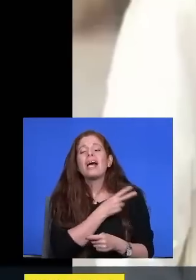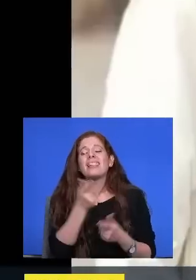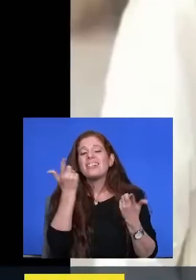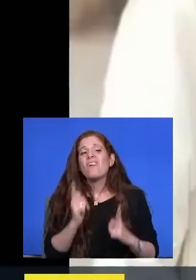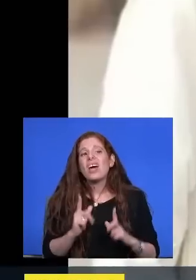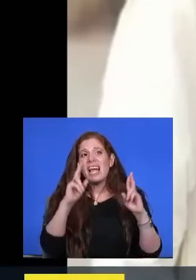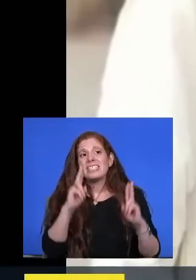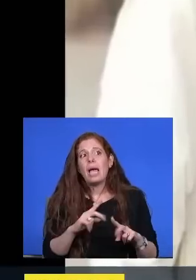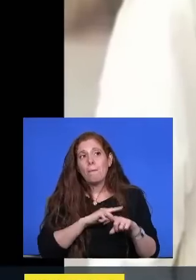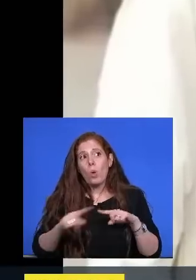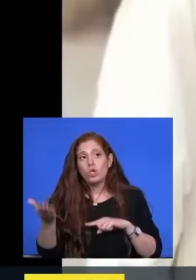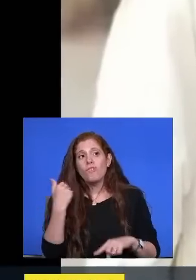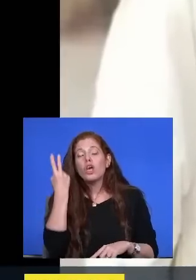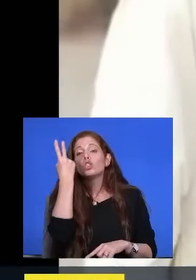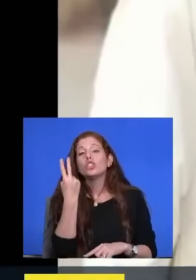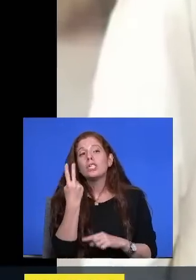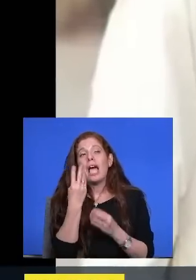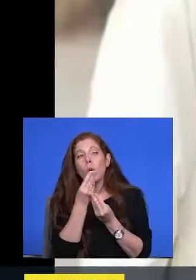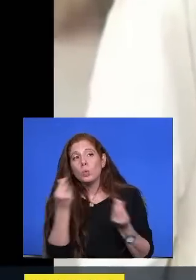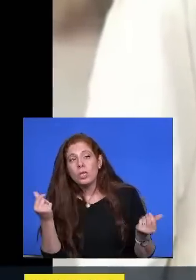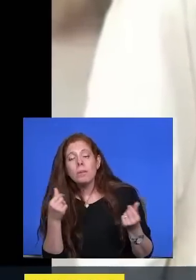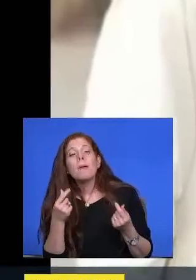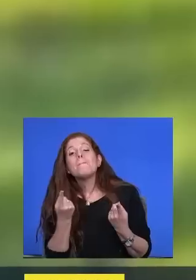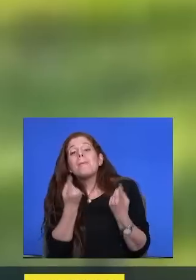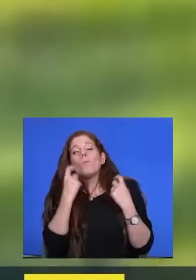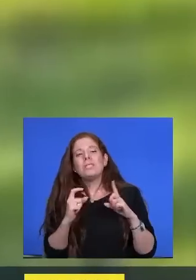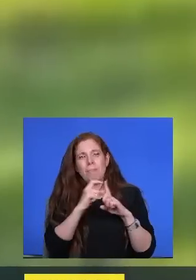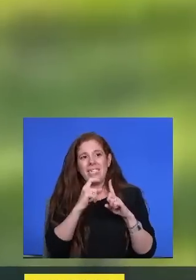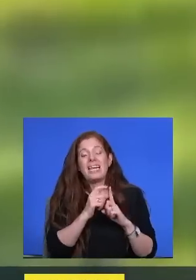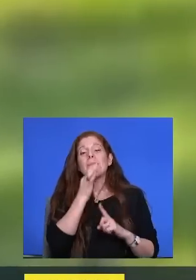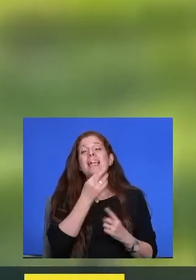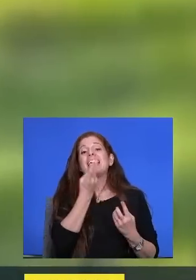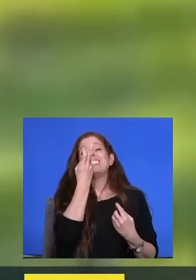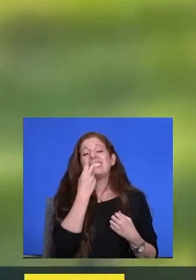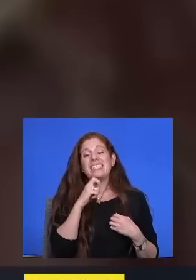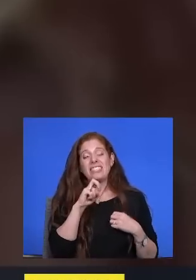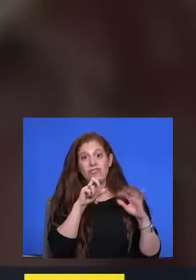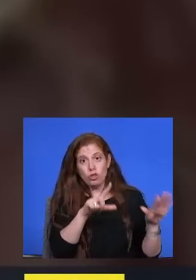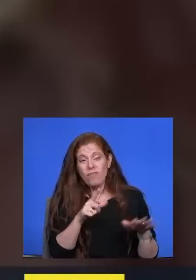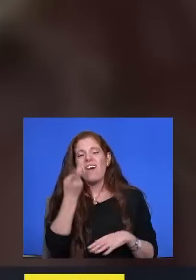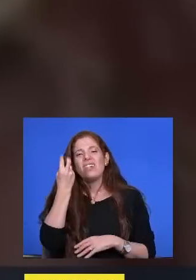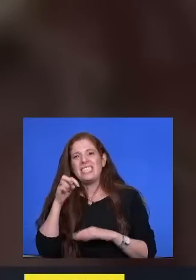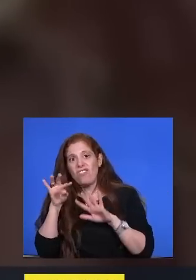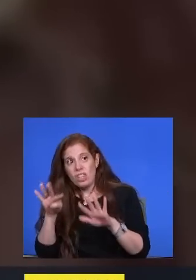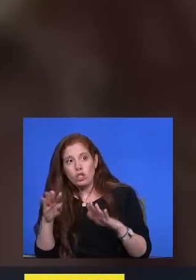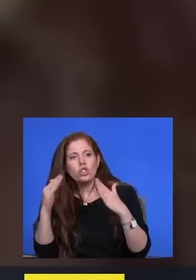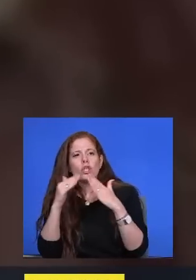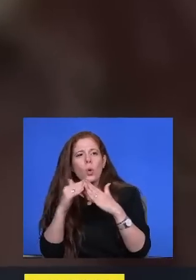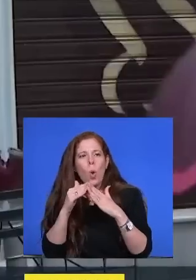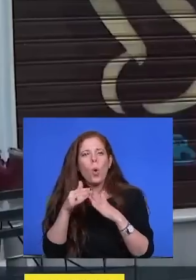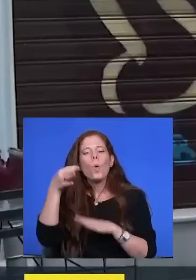שני חשודים ממוצא פקיסטני, בני 29 ו-27, שהתגוררו באי זקינטוס וגם